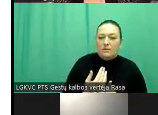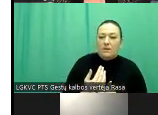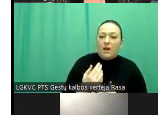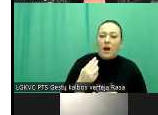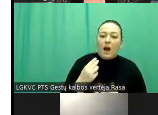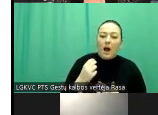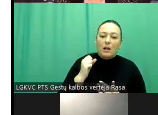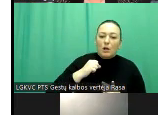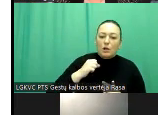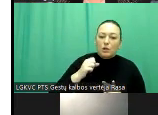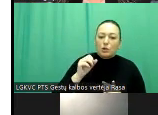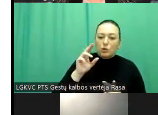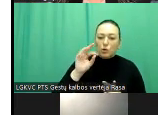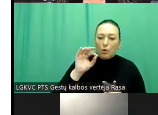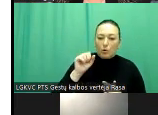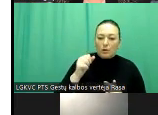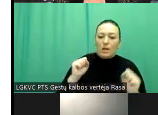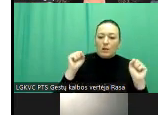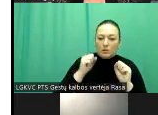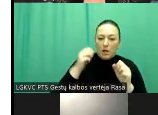Škotija ir Šiaurės Airija